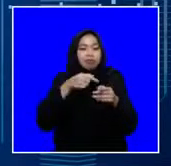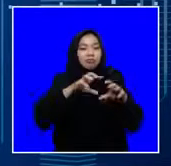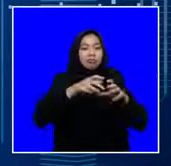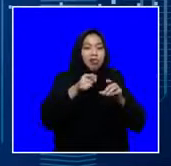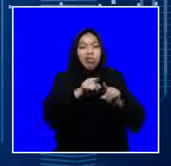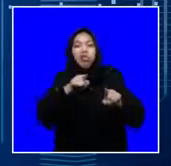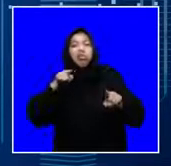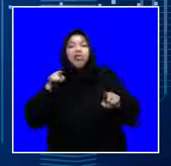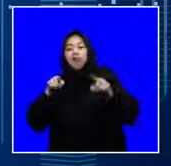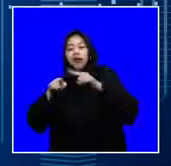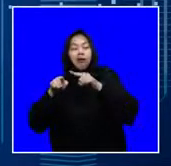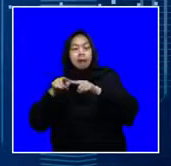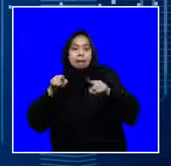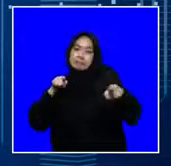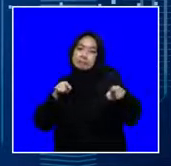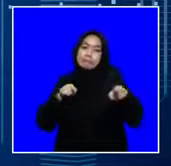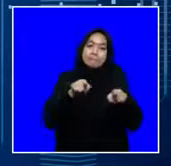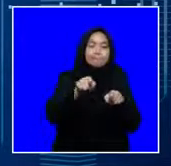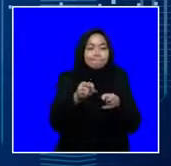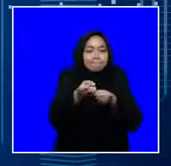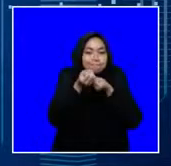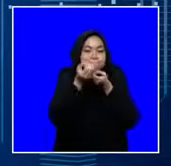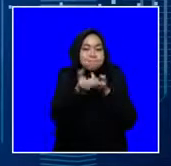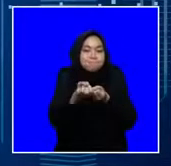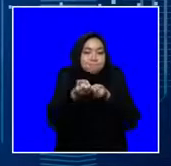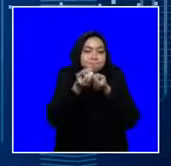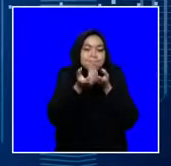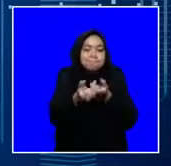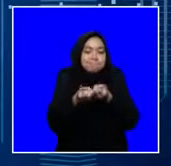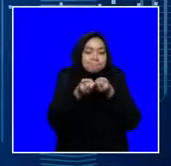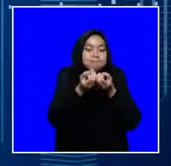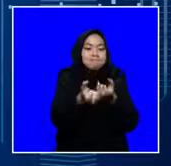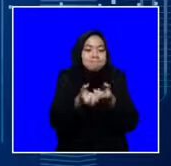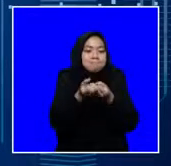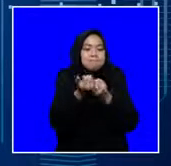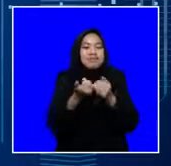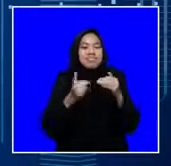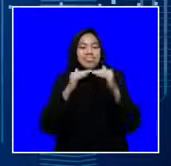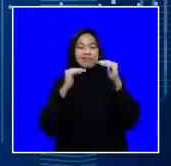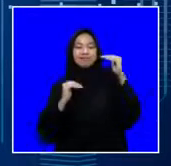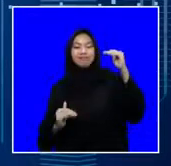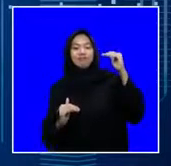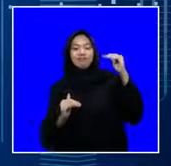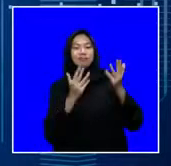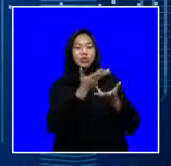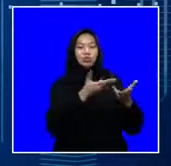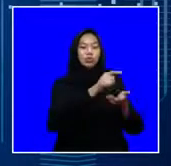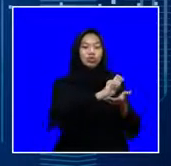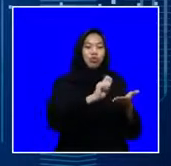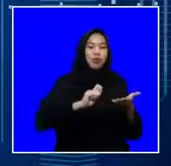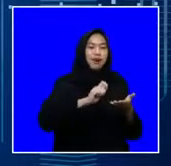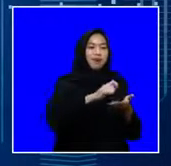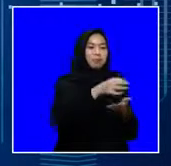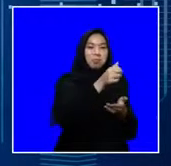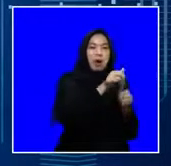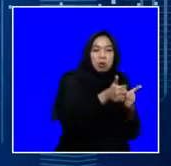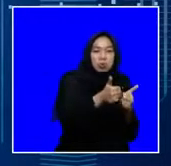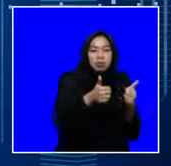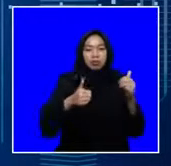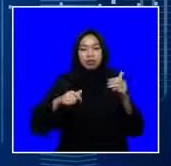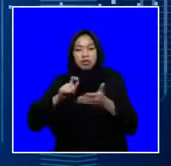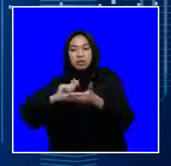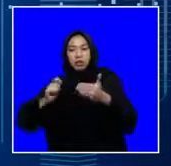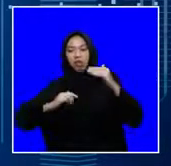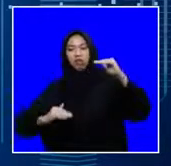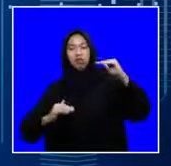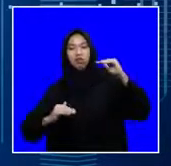temannya. Dan disinilah kita bisa menjawab ketimpangan atau kesenjangan antara daerah-daerah yang tingkat numerasi